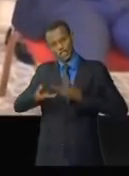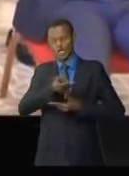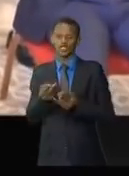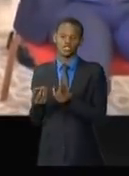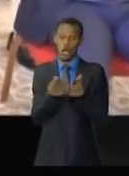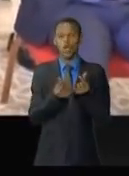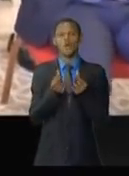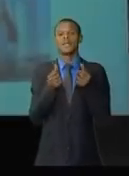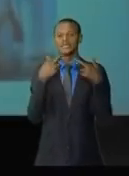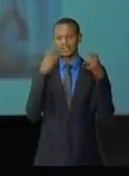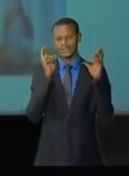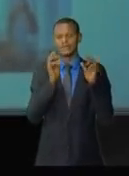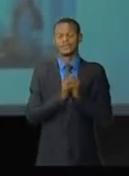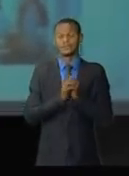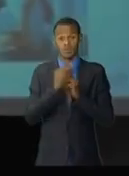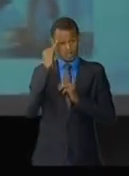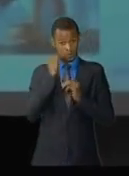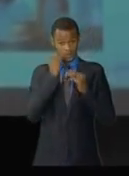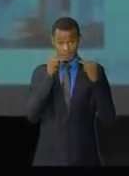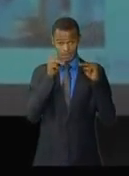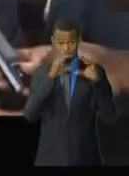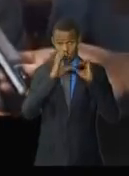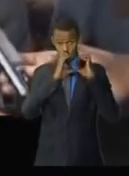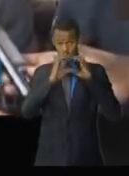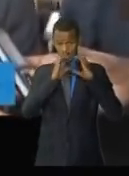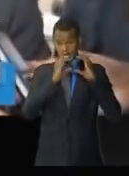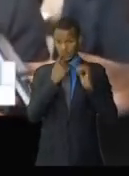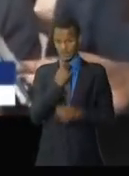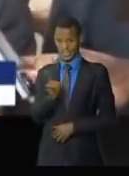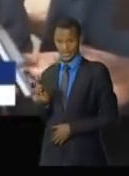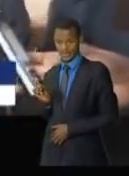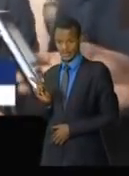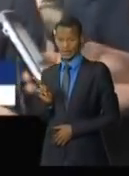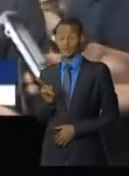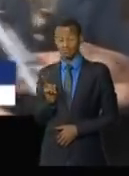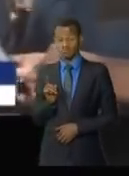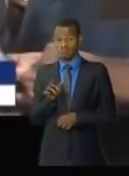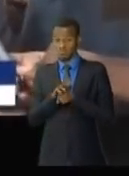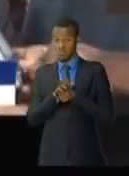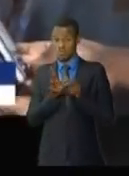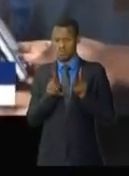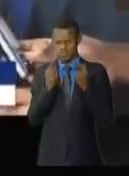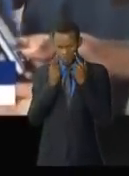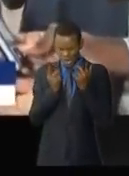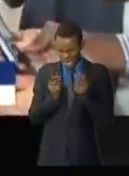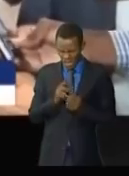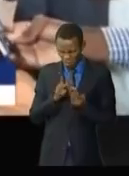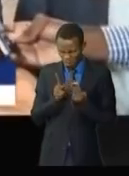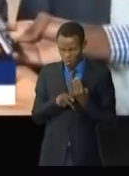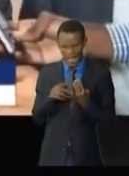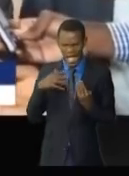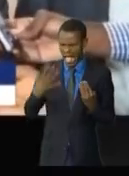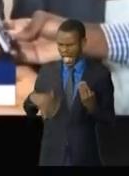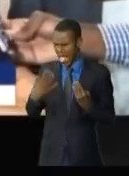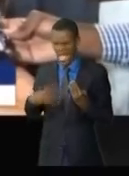certains, ce projet était chimérique et au regard du coût du projet, Personne ne pouvait s'imaginer que la